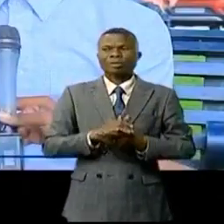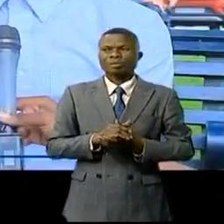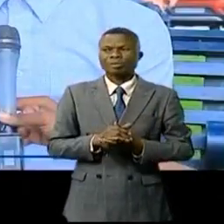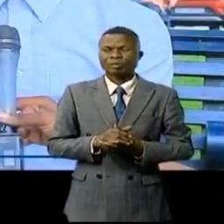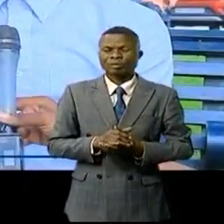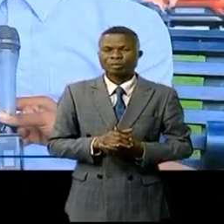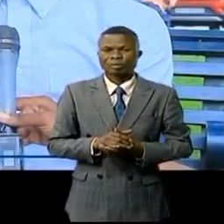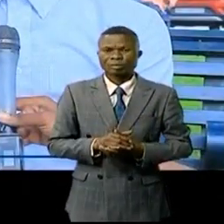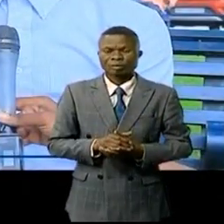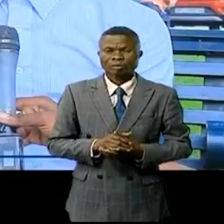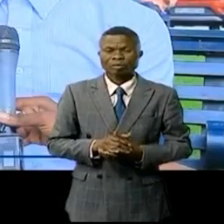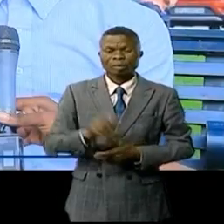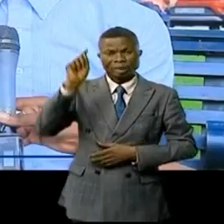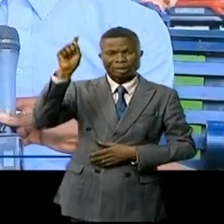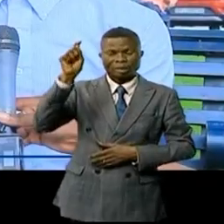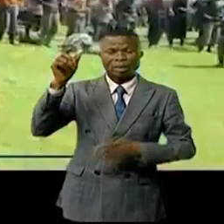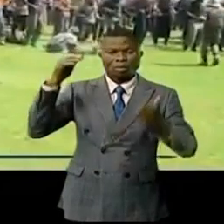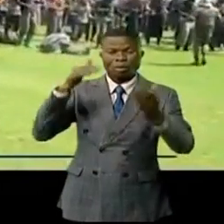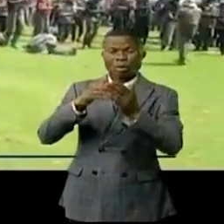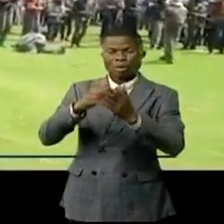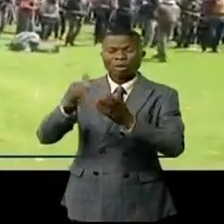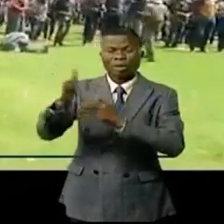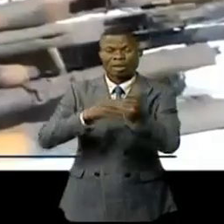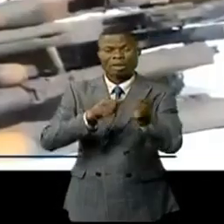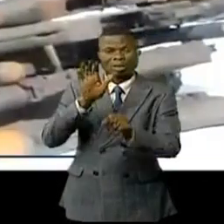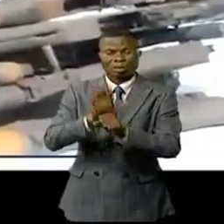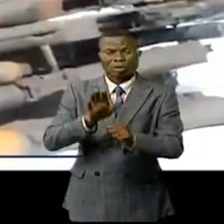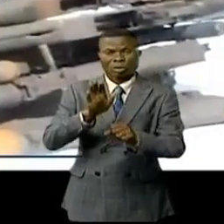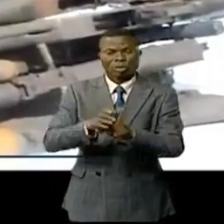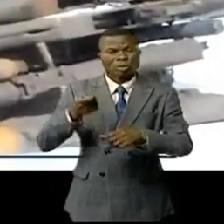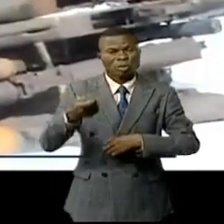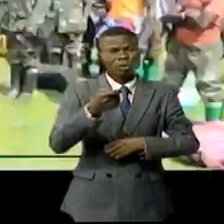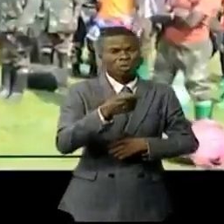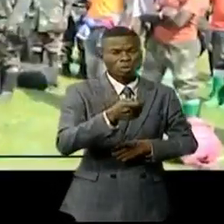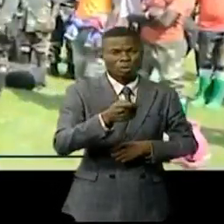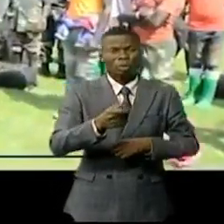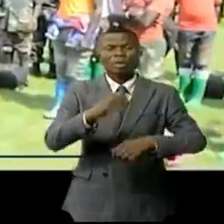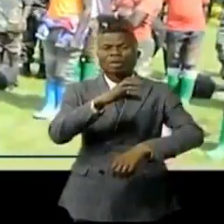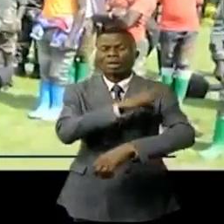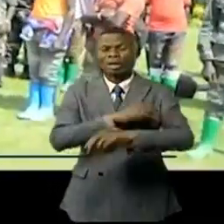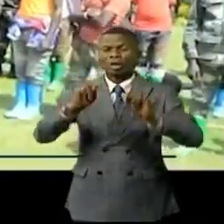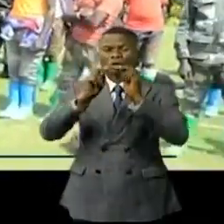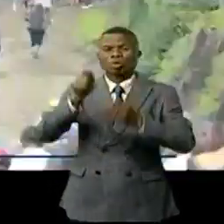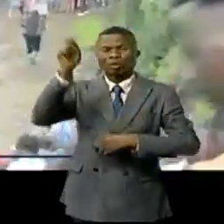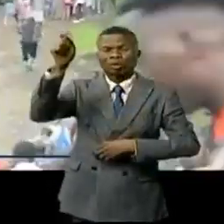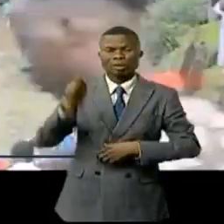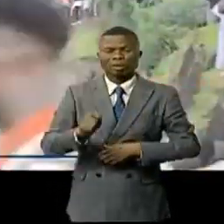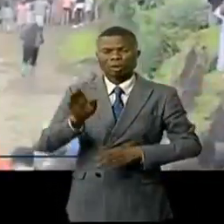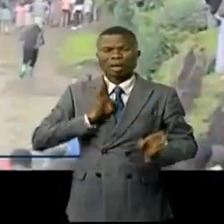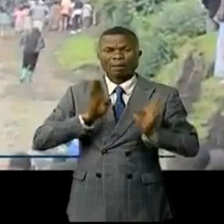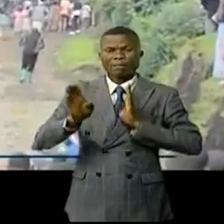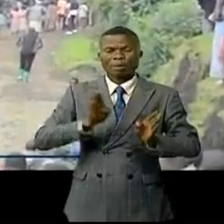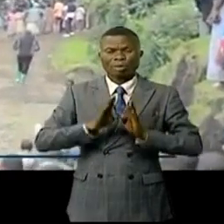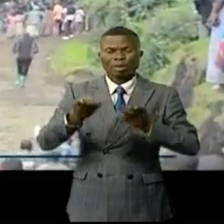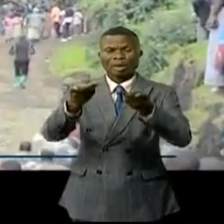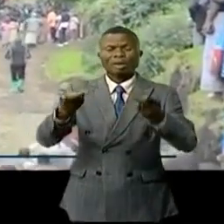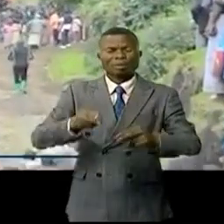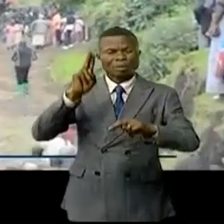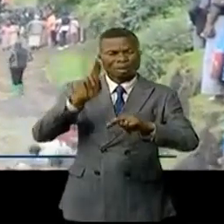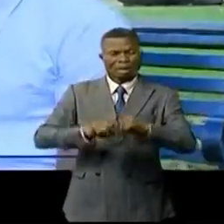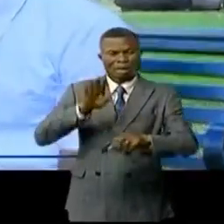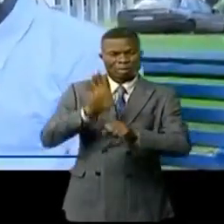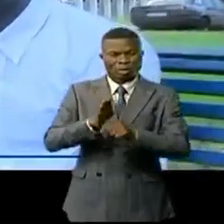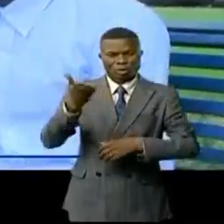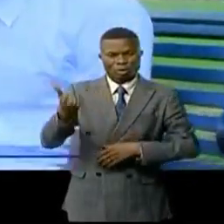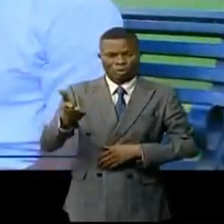Mouindo, témoin des attaques et massacres perpétrés contre des civils par des groupes armés à Beni, leurs milliers d'origine.